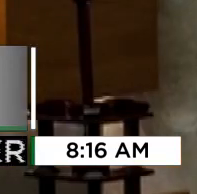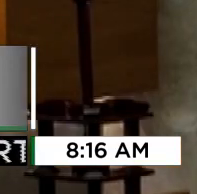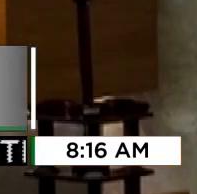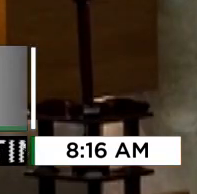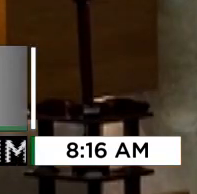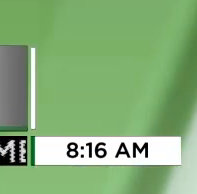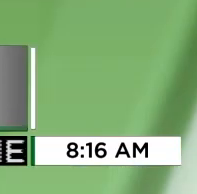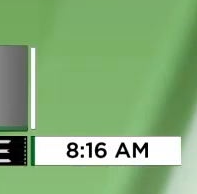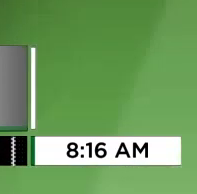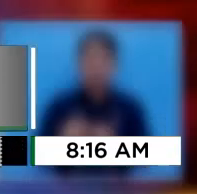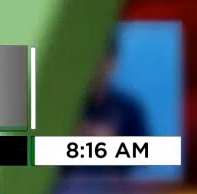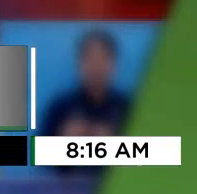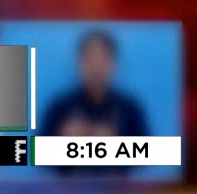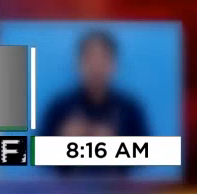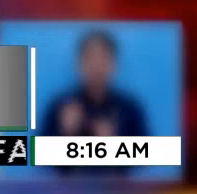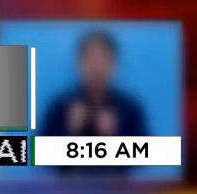Manila.